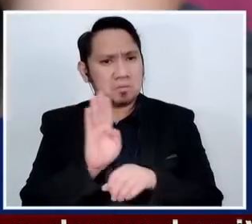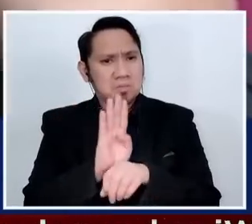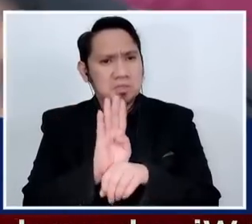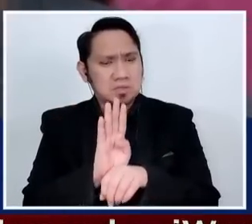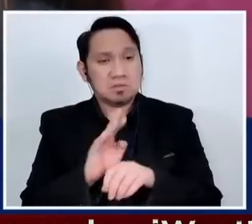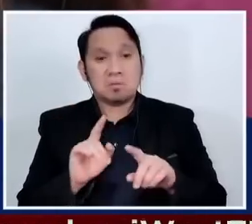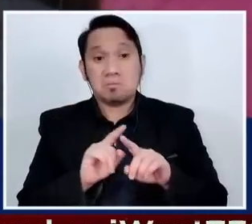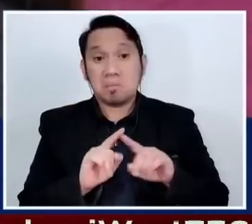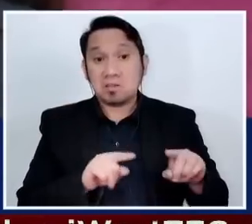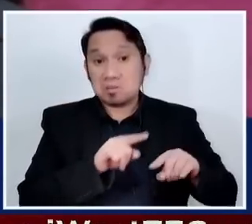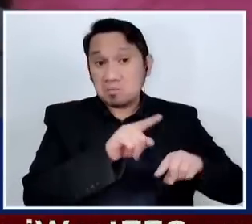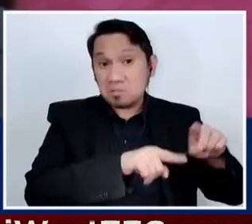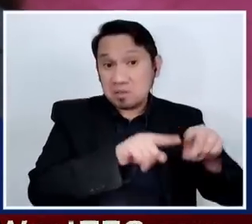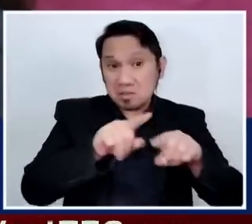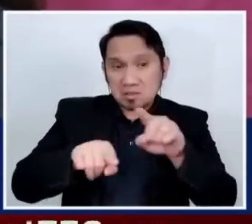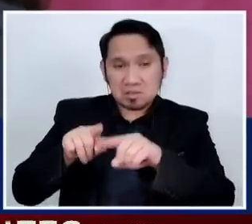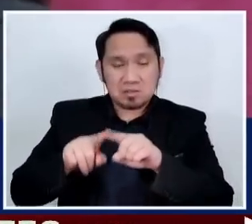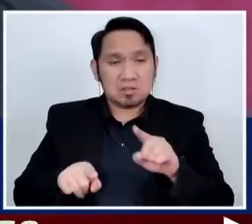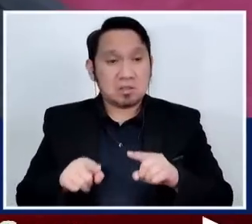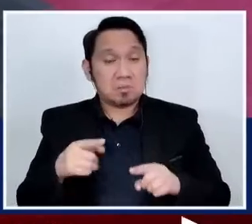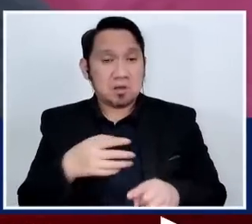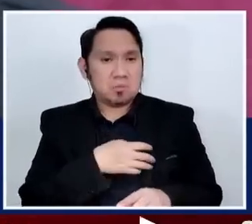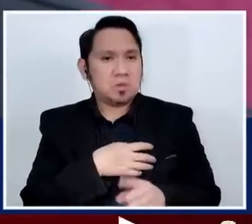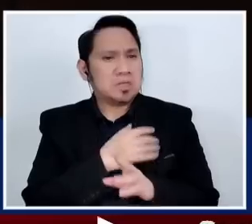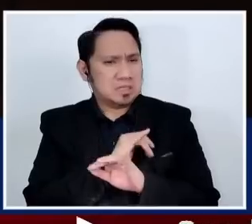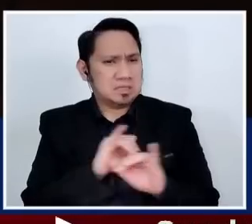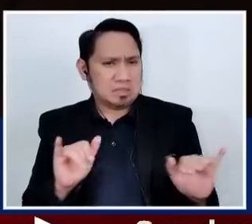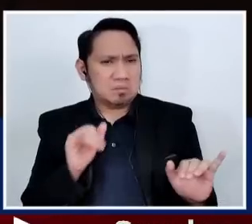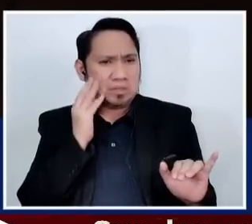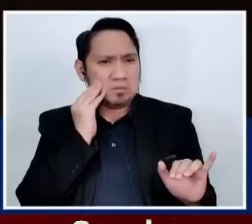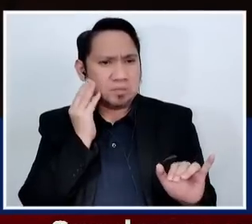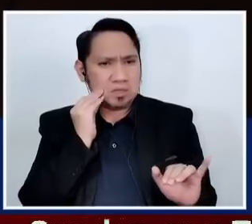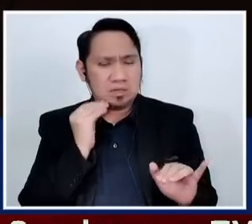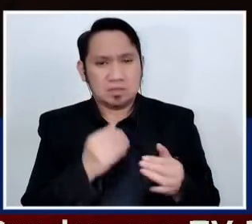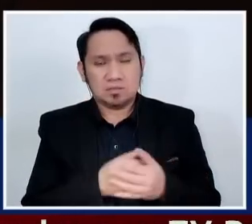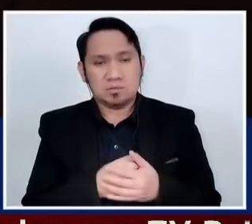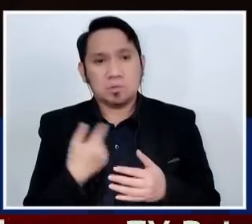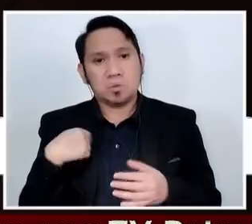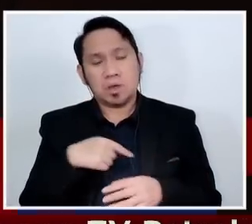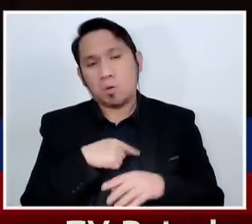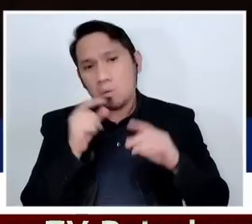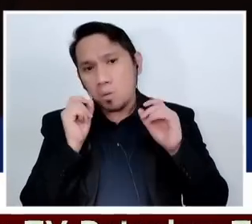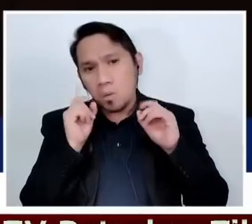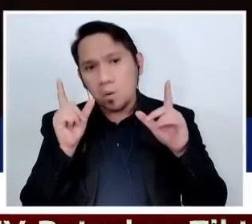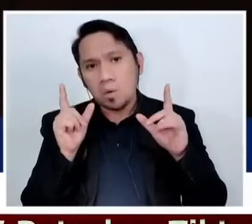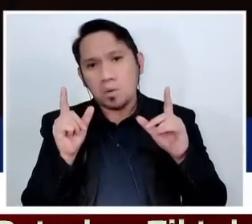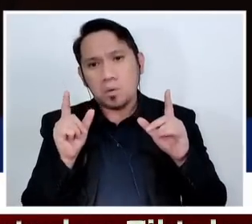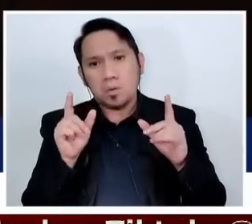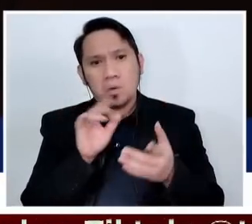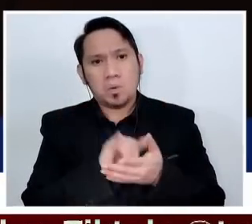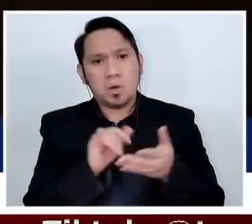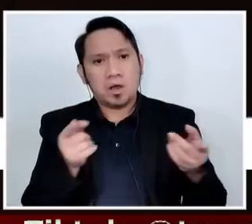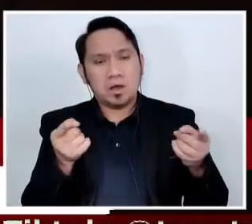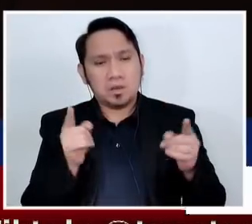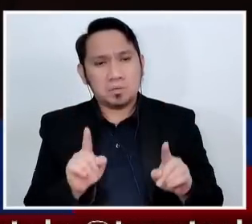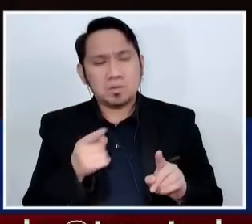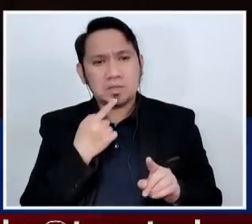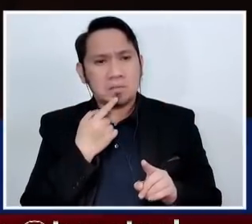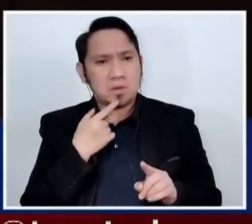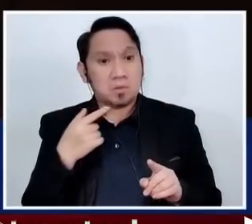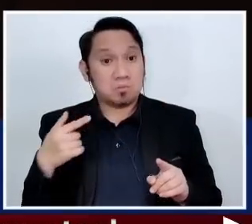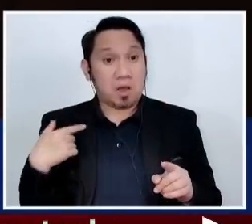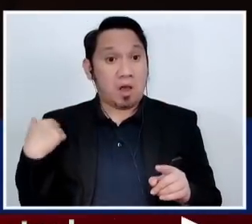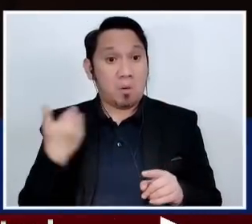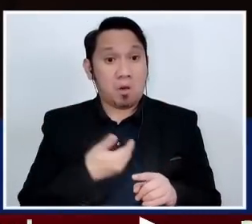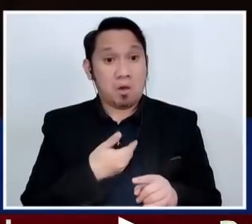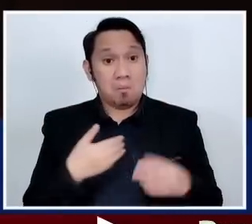ang mga kaibigang pulis na biktima rin. Nagulat nga po kami kasi ganun yung nangyari. Kasi sabi nga po ni Colonel, hindi man lang